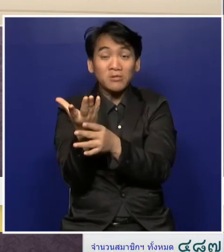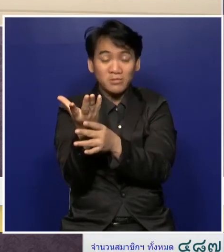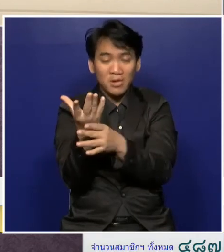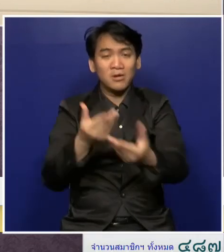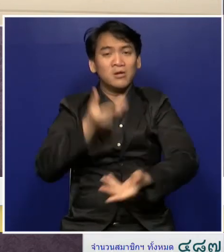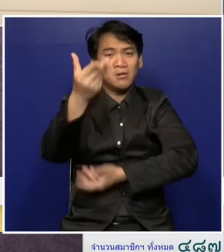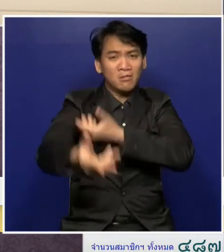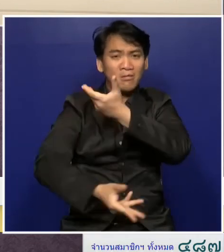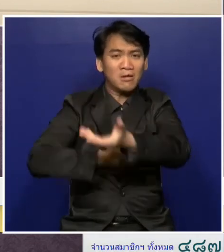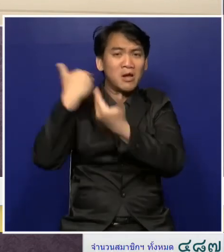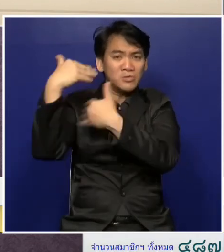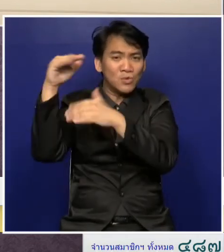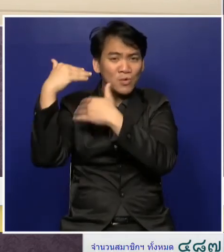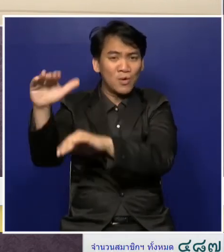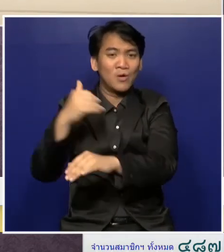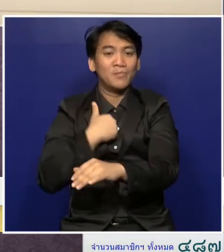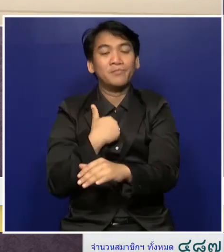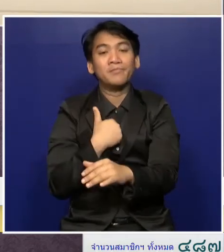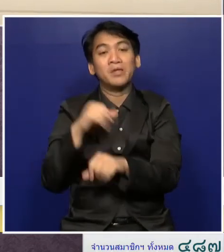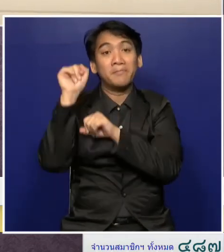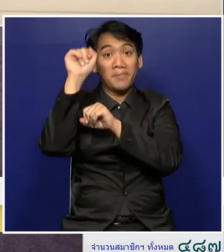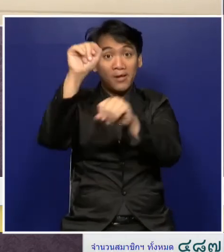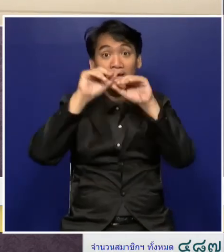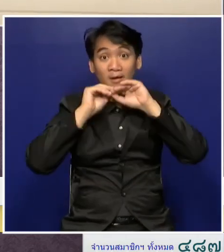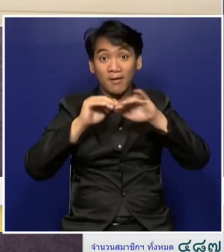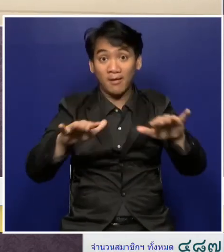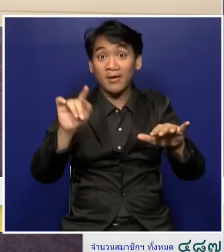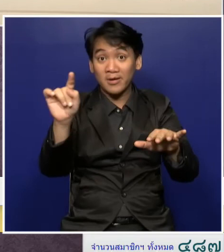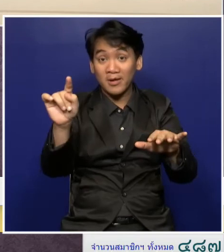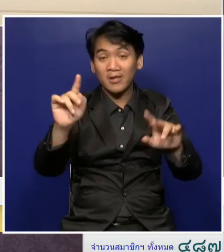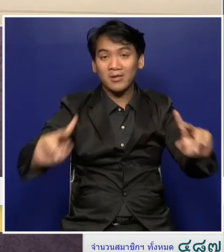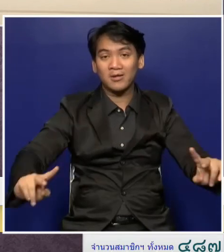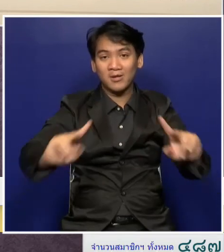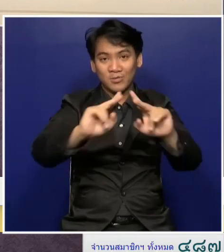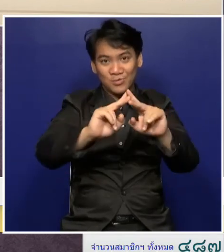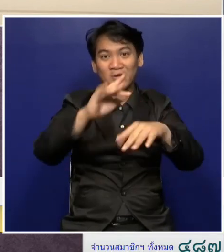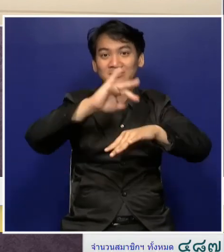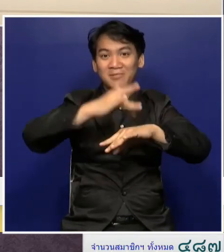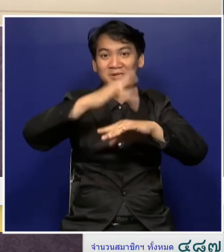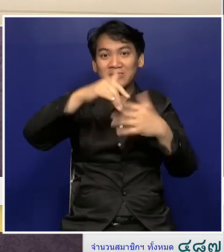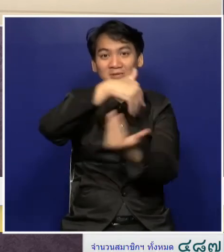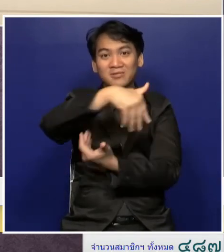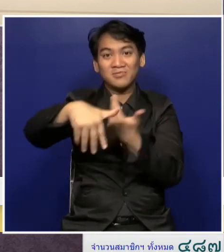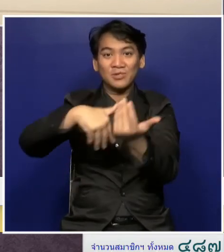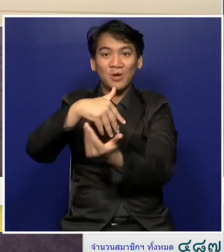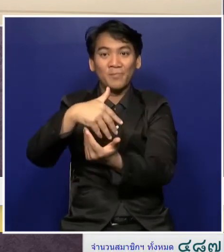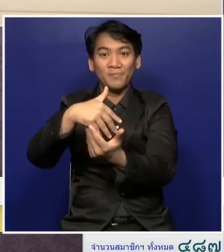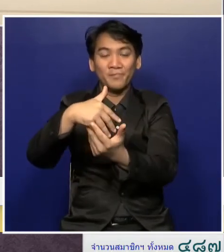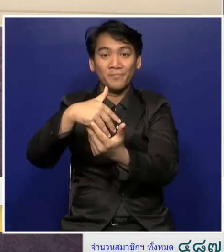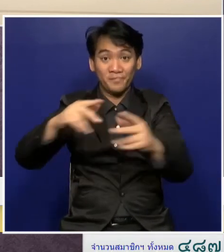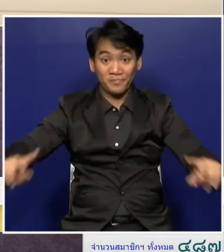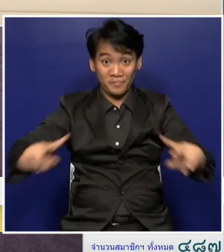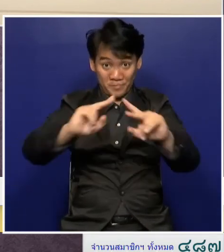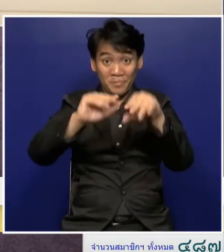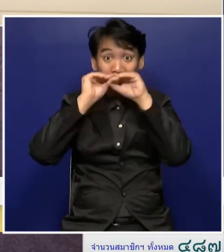ซึ่ประกาศโยกสวงสัพยากรธรชาติและส่แดล้มเพเมประกศลไปเปพืชเศษฐกิก็สามารถไปขอ BOI ได